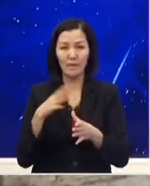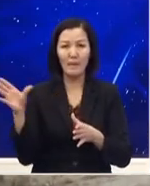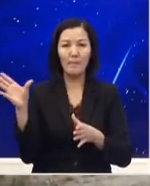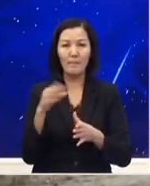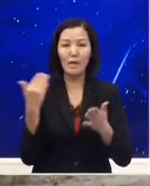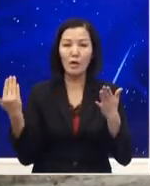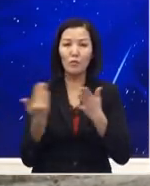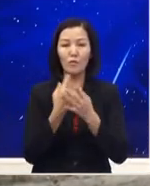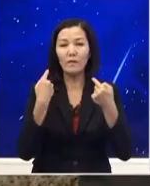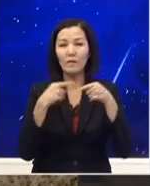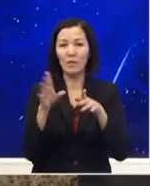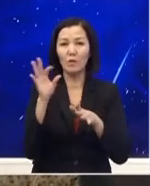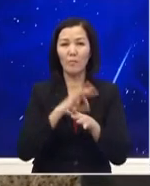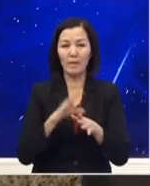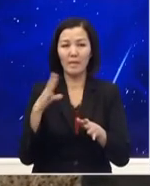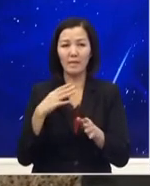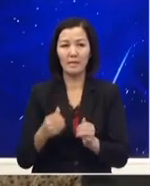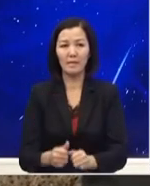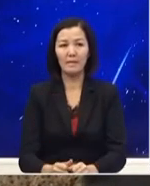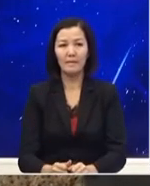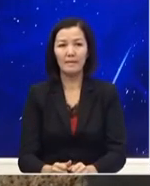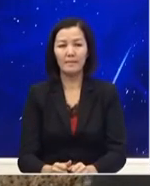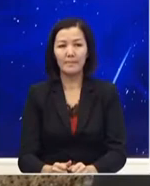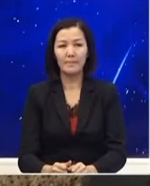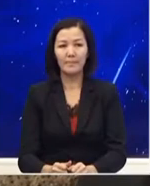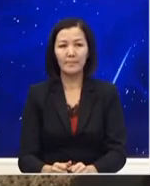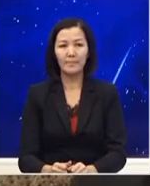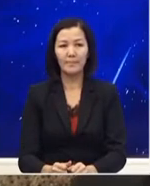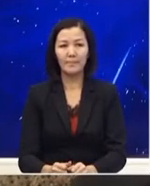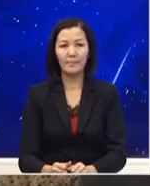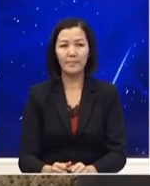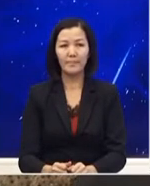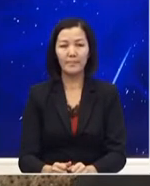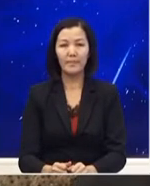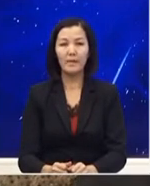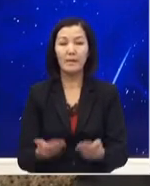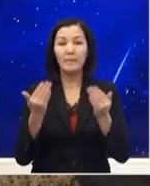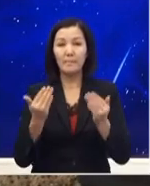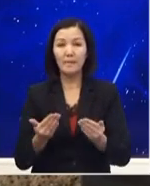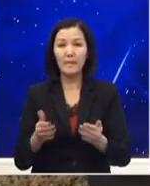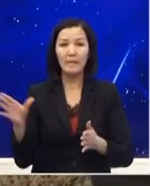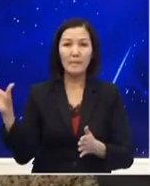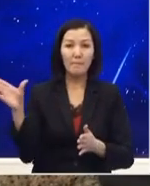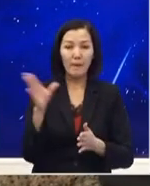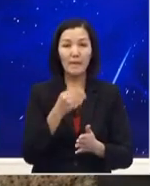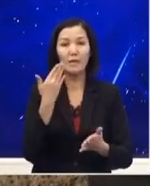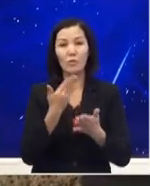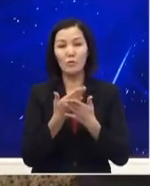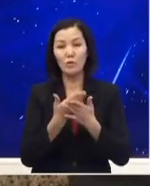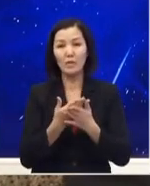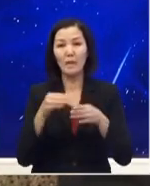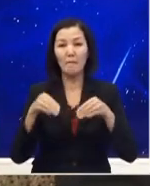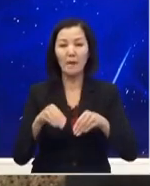заманауи технология. В данный момент наш владелец, да, в Біз осы кезде бәріне көз жеткіздік.